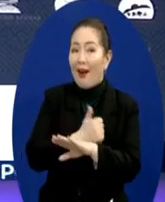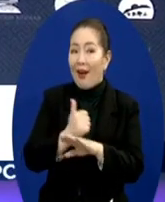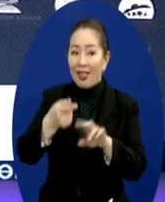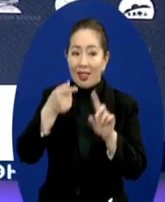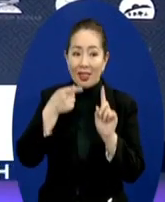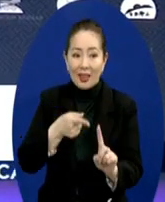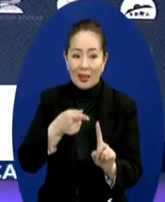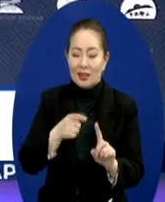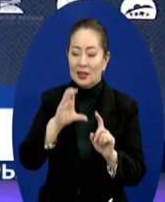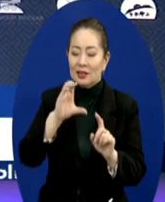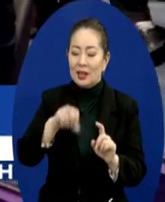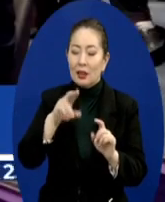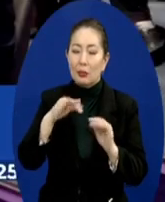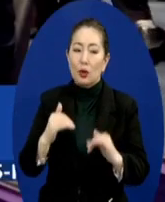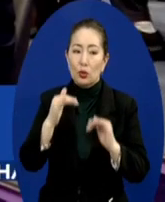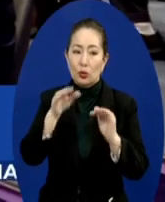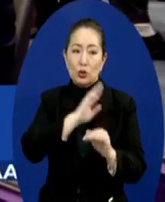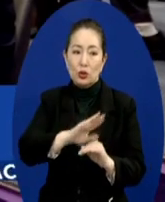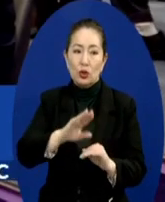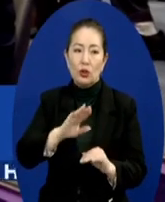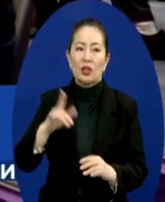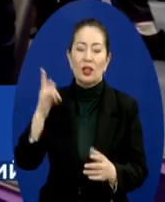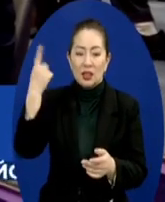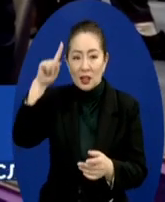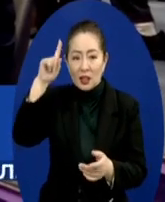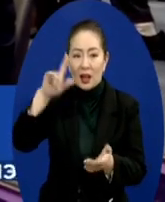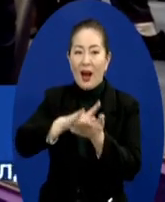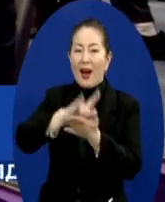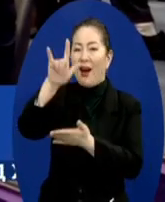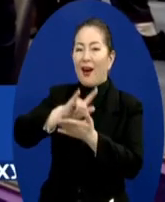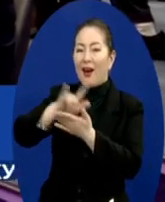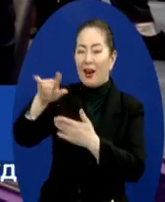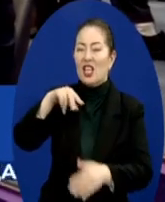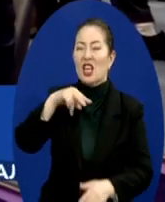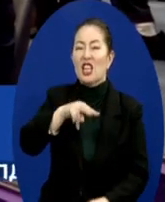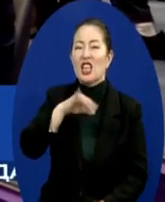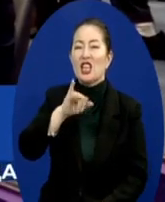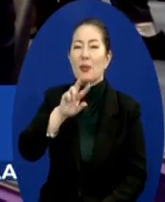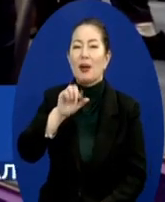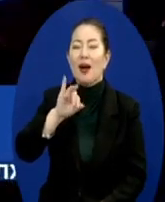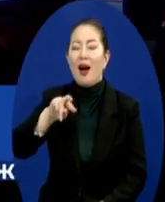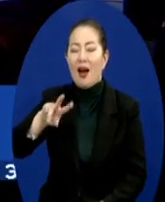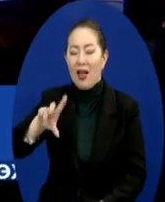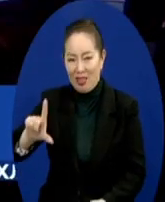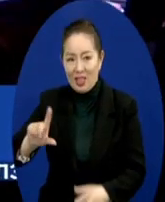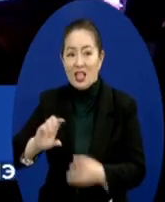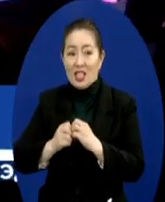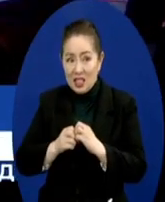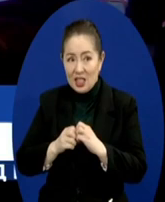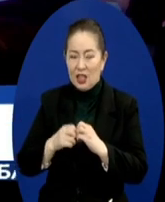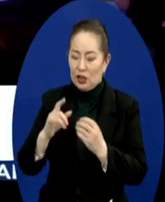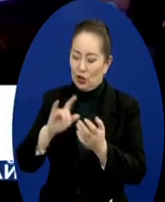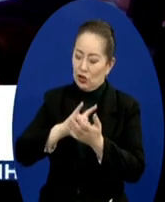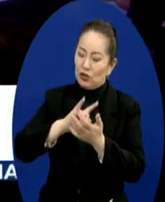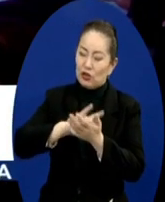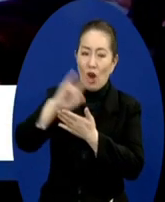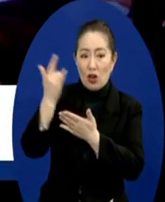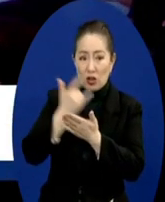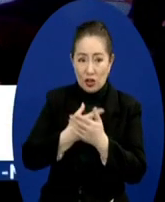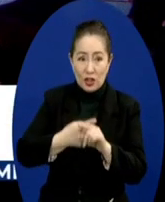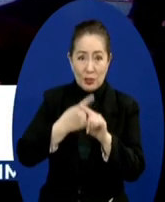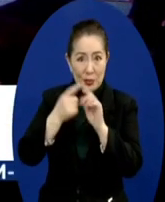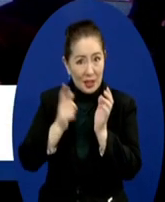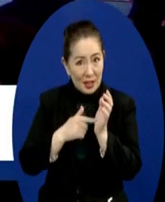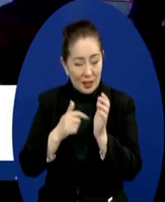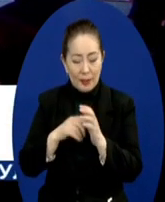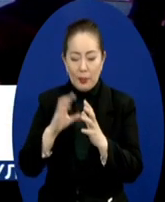Аялал жуулчлалын салбарыг хөгжүүлэхийн тулд нийтэргүнд агаарын тээврийн либералчлал, зорчих хурцлыг нэмэгдүүлэх шаардлага байна. Орон нутгийн нисэх онгоцны